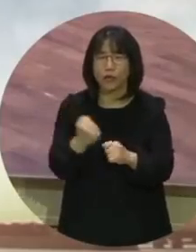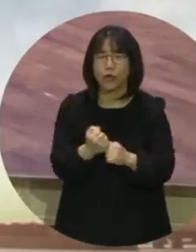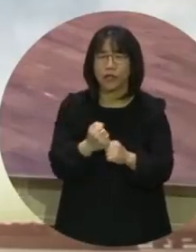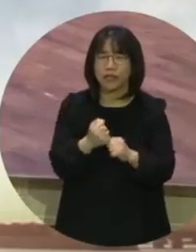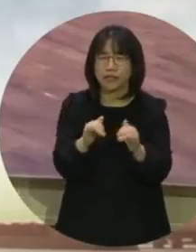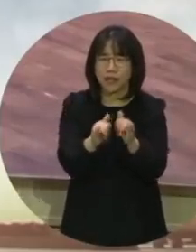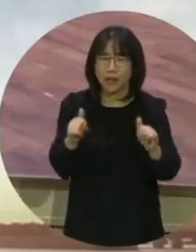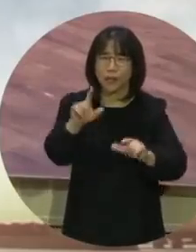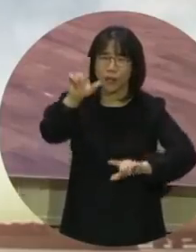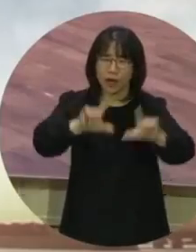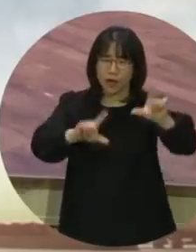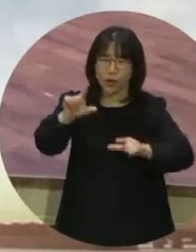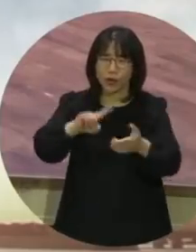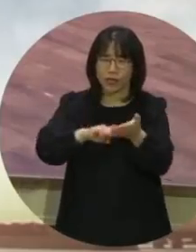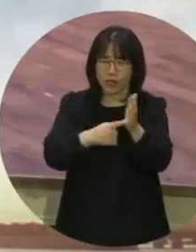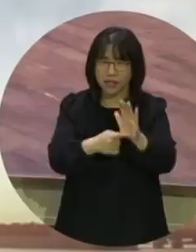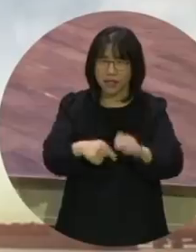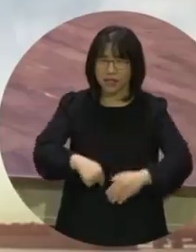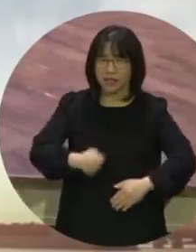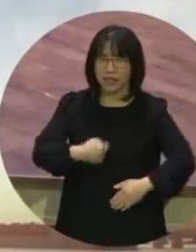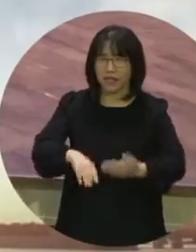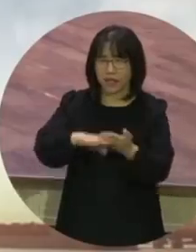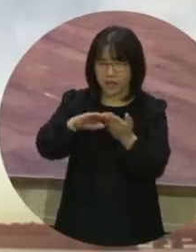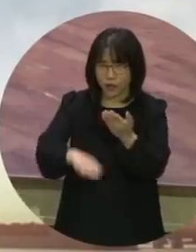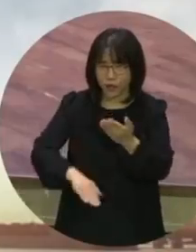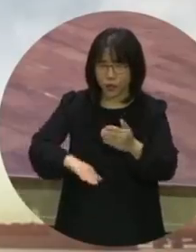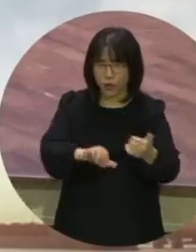되셨고 사람의 모양으로 나타나사